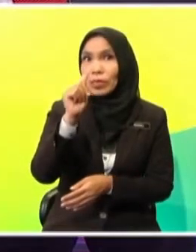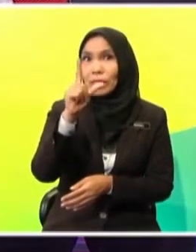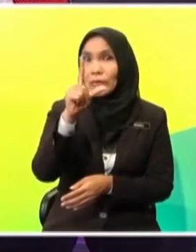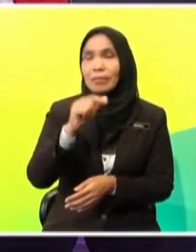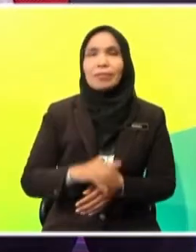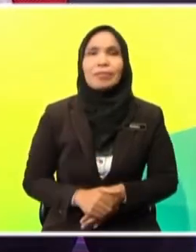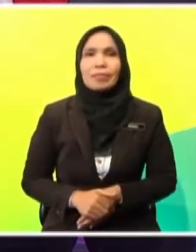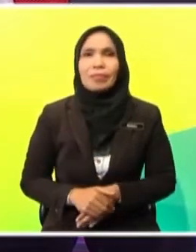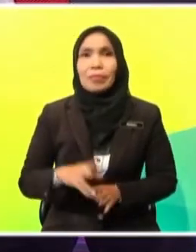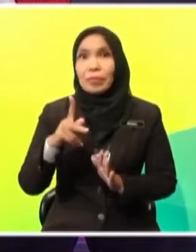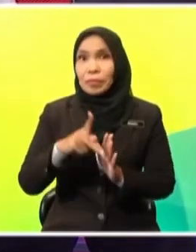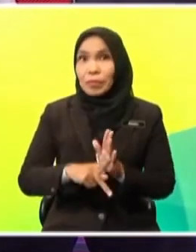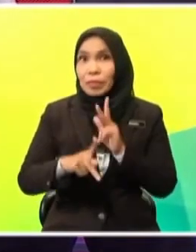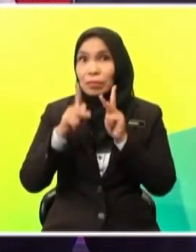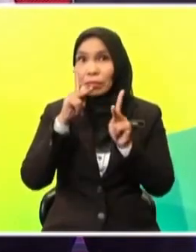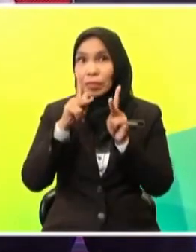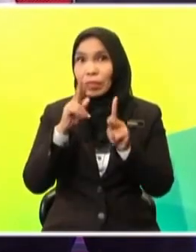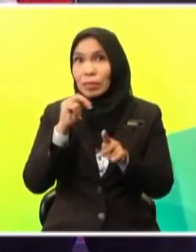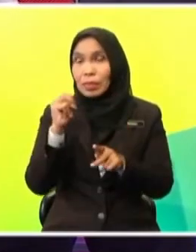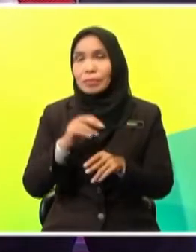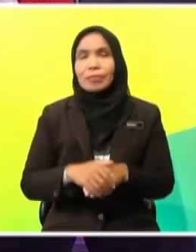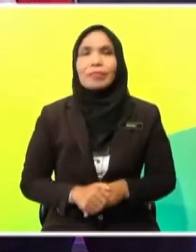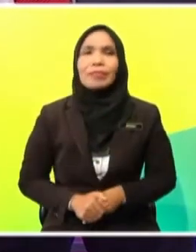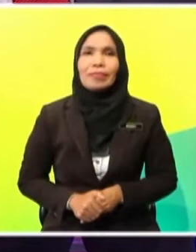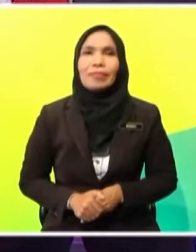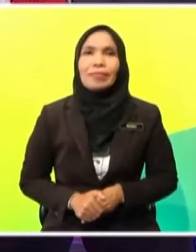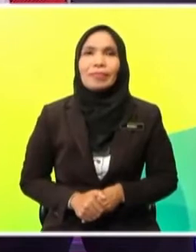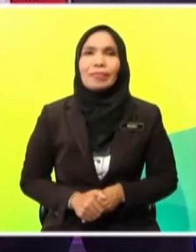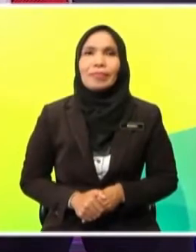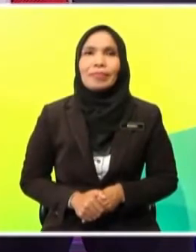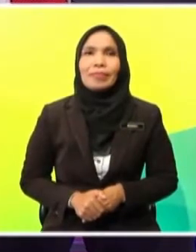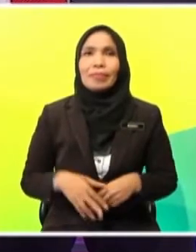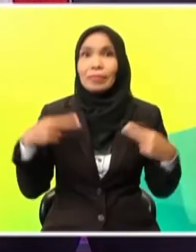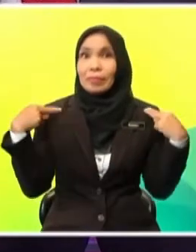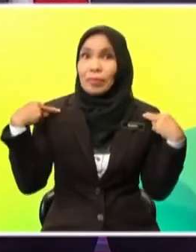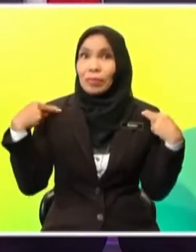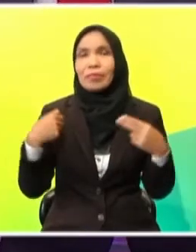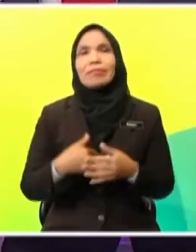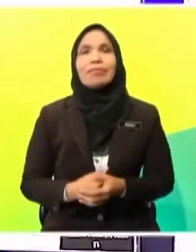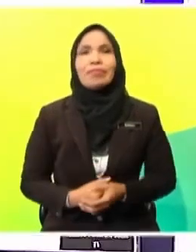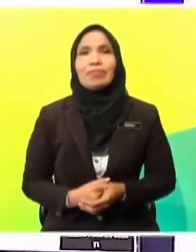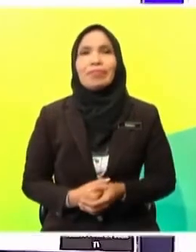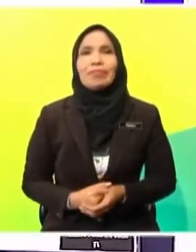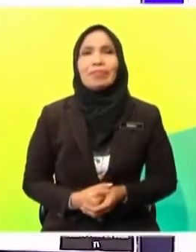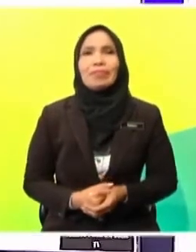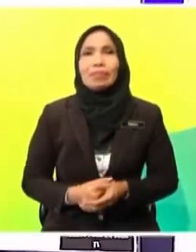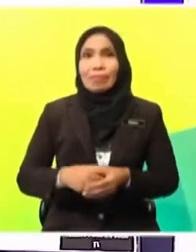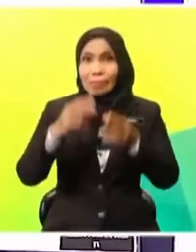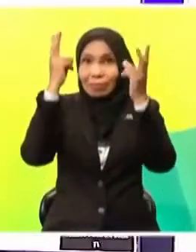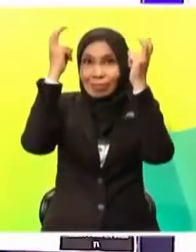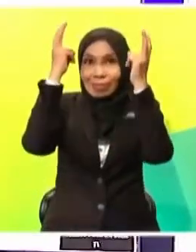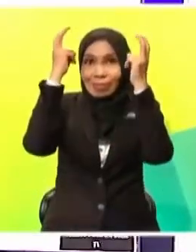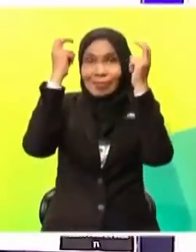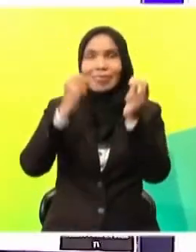melibatkan hewan yang bermain yang mana huruf Oke mulai dengan huruf e karena arena